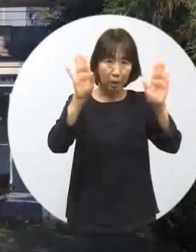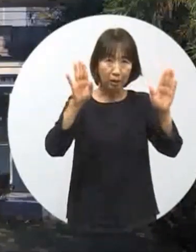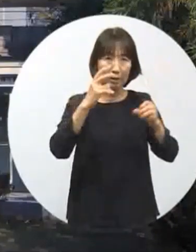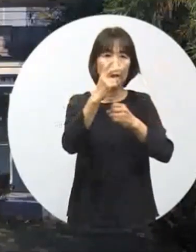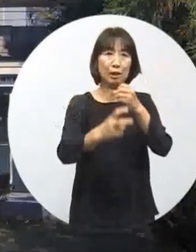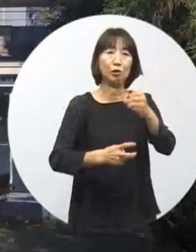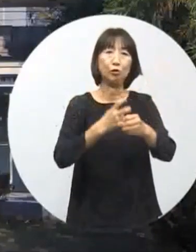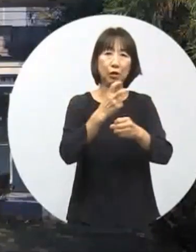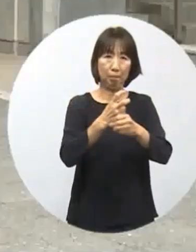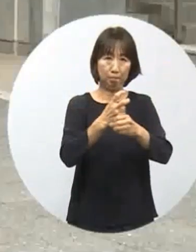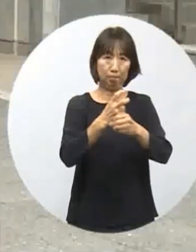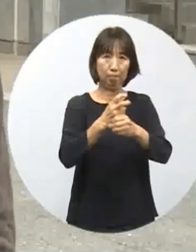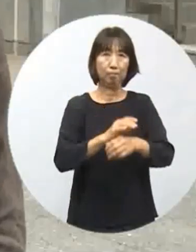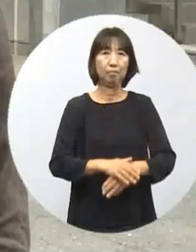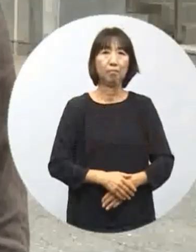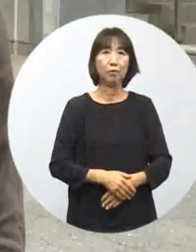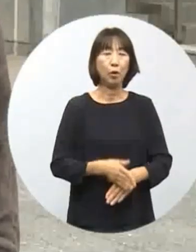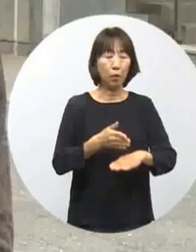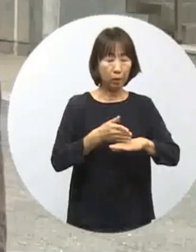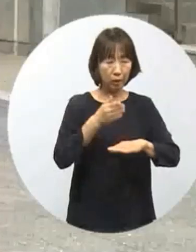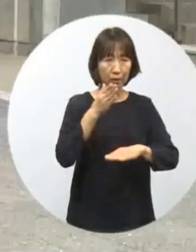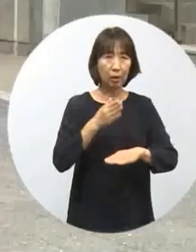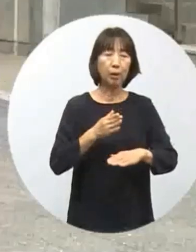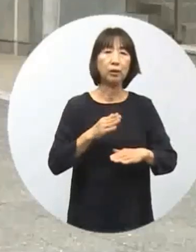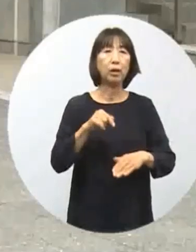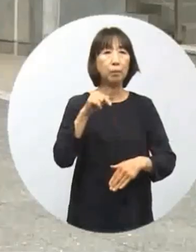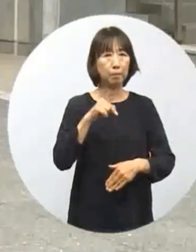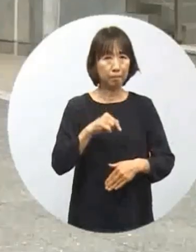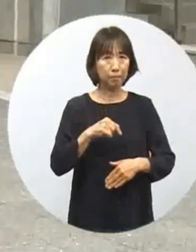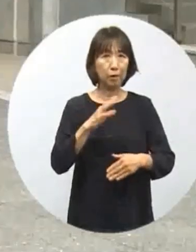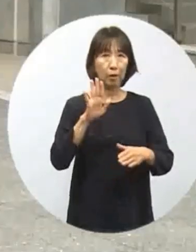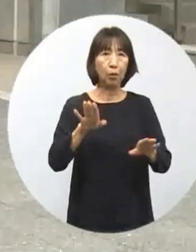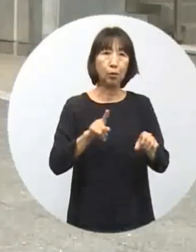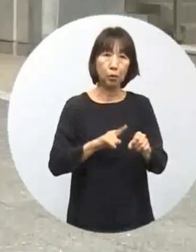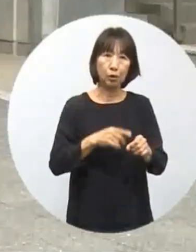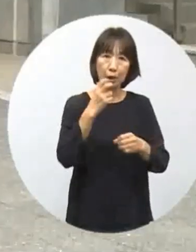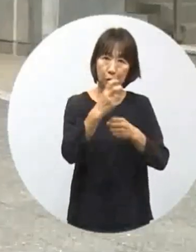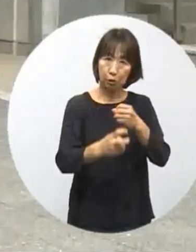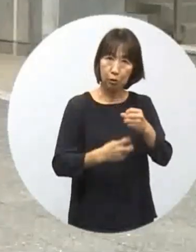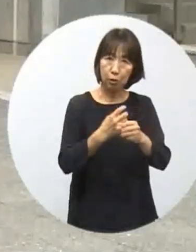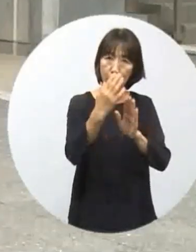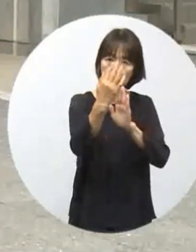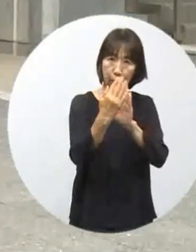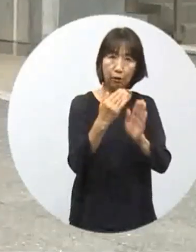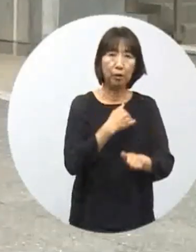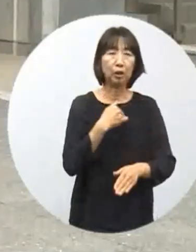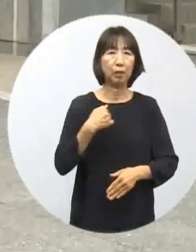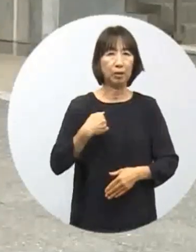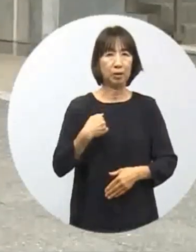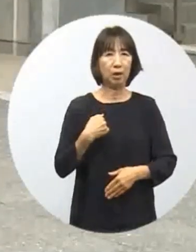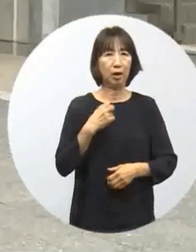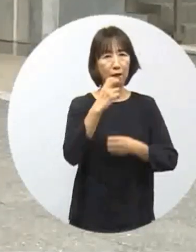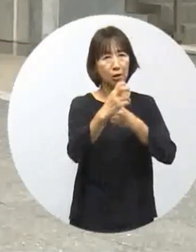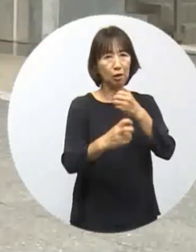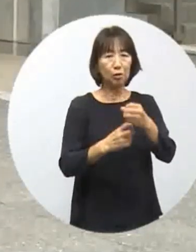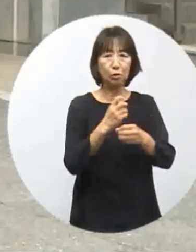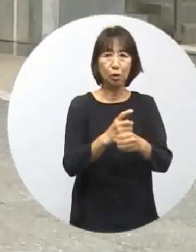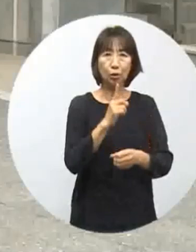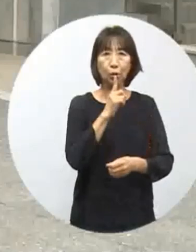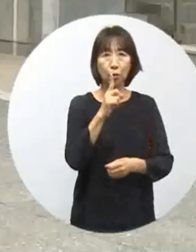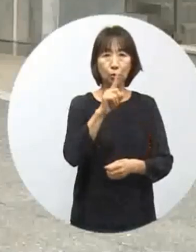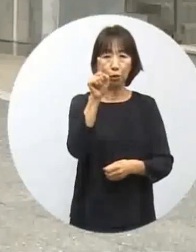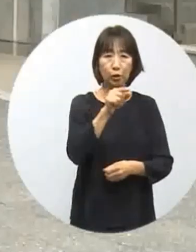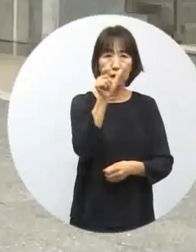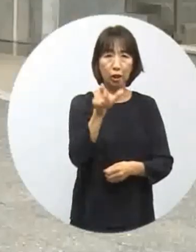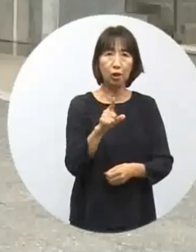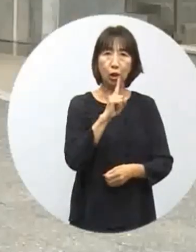20年です。 おかげさまで茅ヶ崎市美術館今年で20周年を迎えることができました。20年というと、まあ、人間